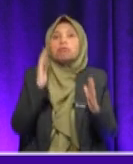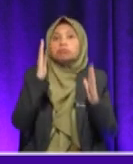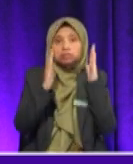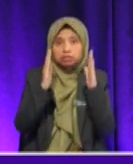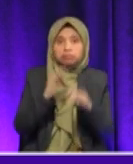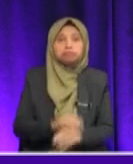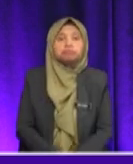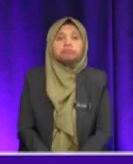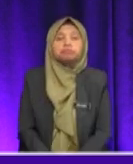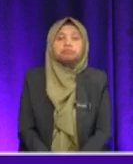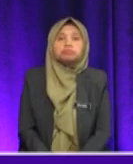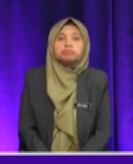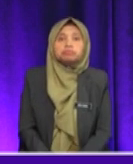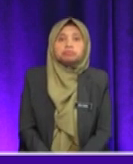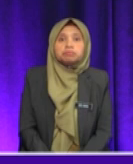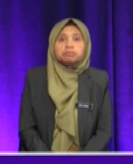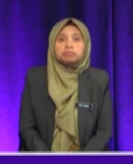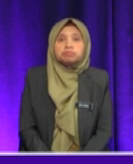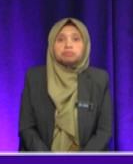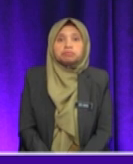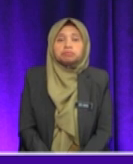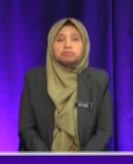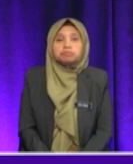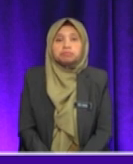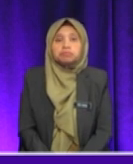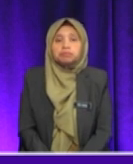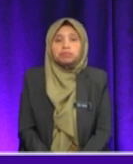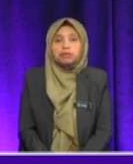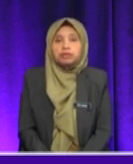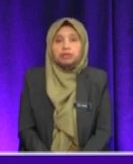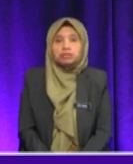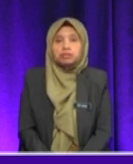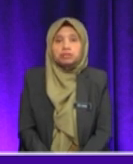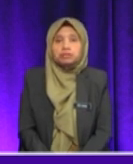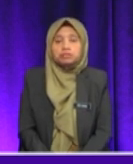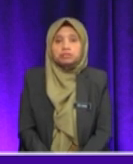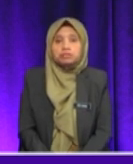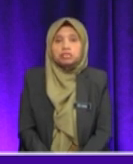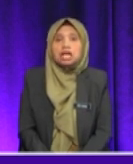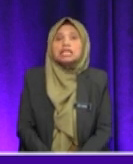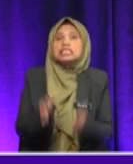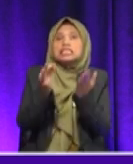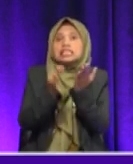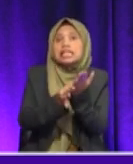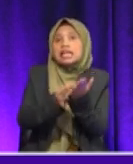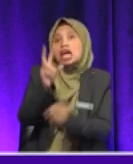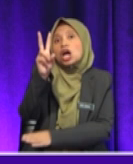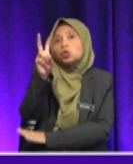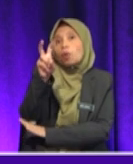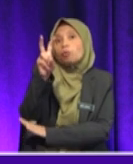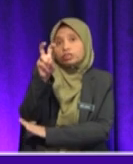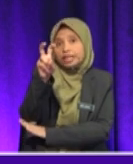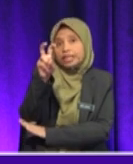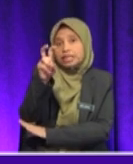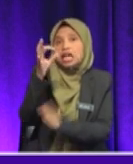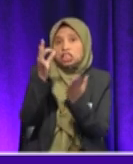flight seterusnya Oke baik disini sedang kenalkan cycling Duo + Sin Oke tengok